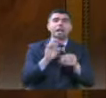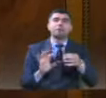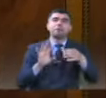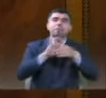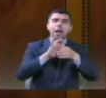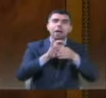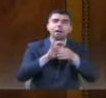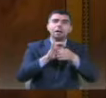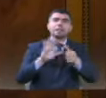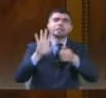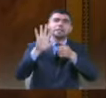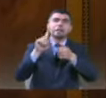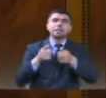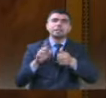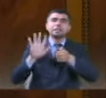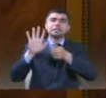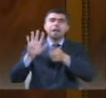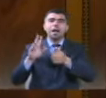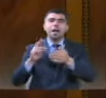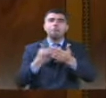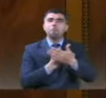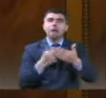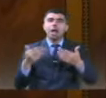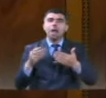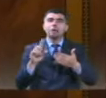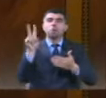ديال الاقتراض ديال 6.2 مليار ديال الدولار.